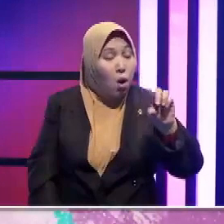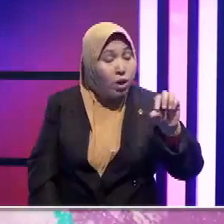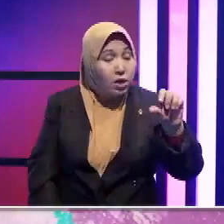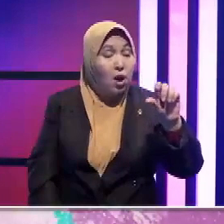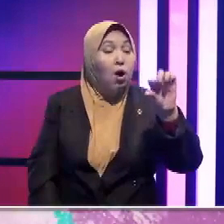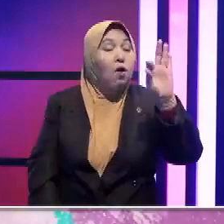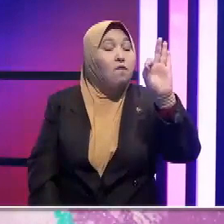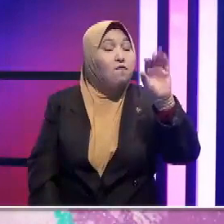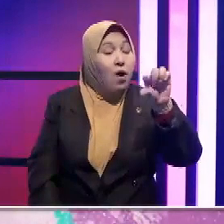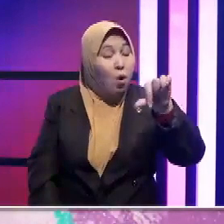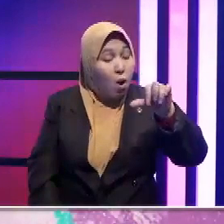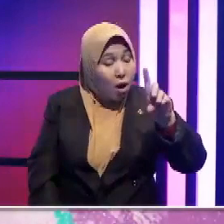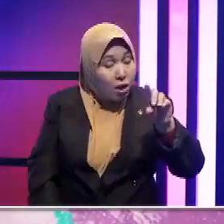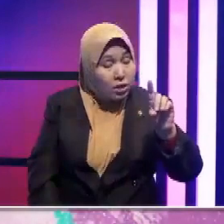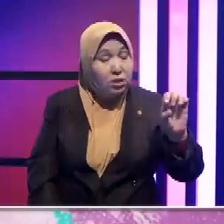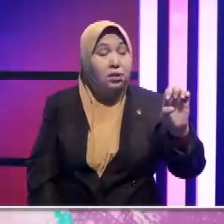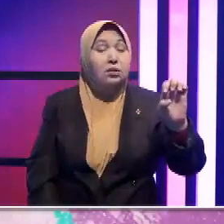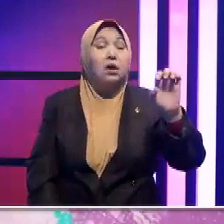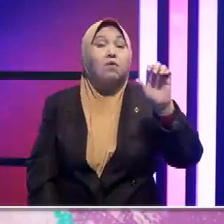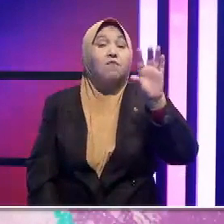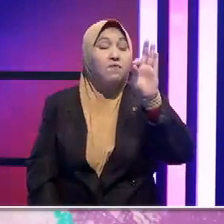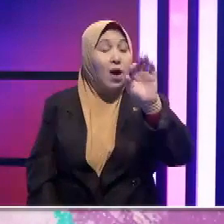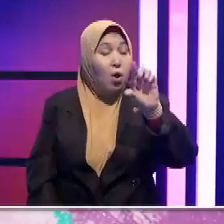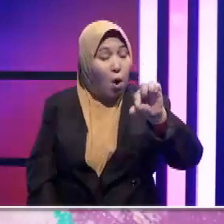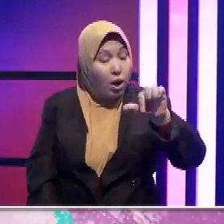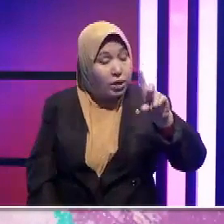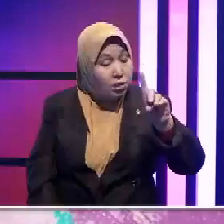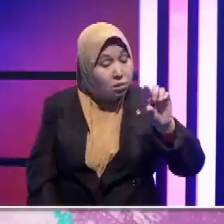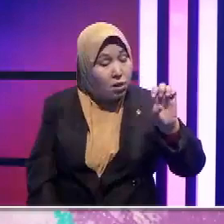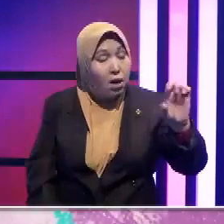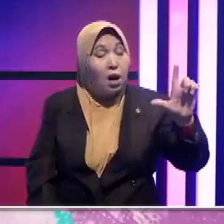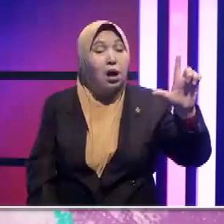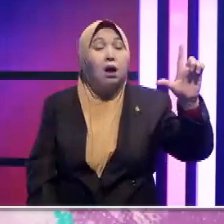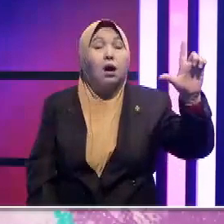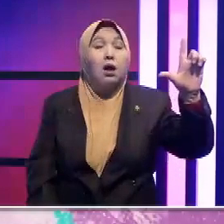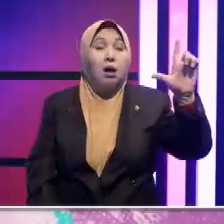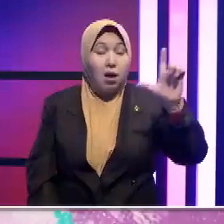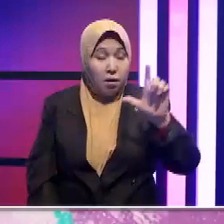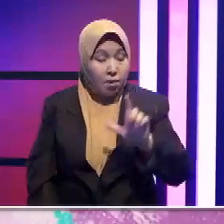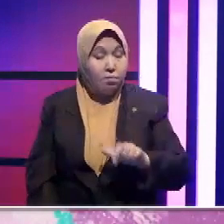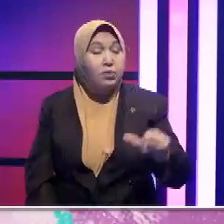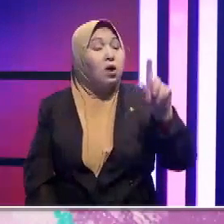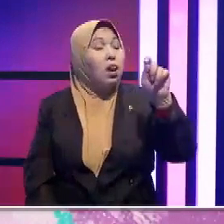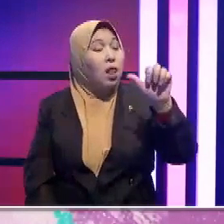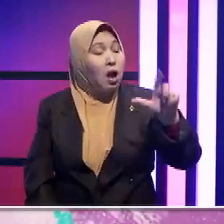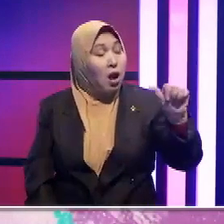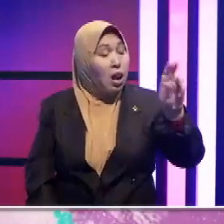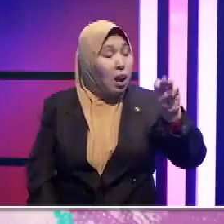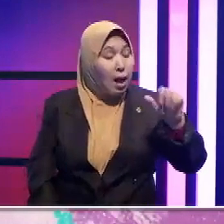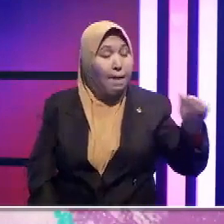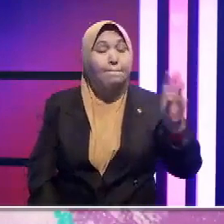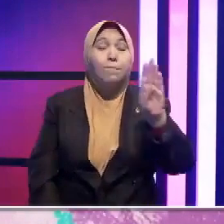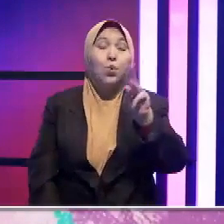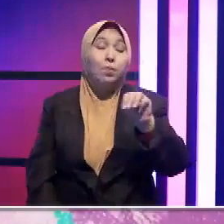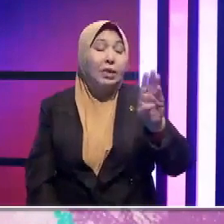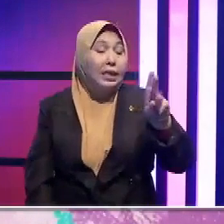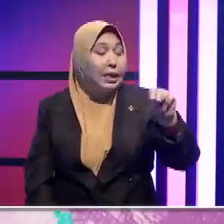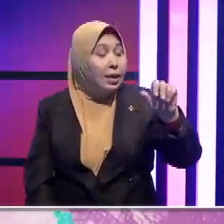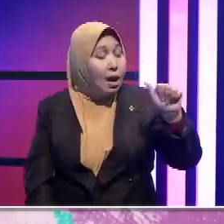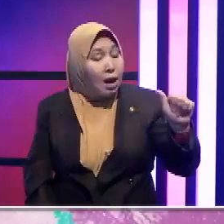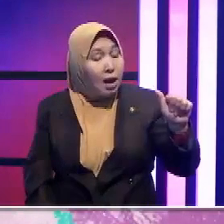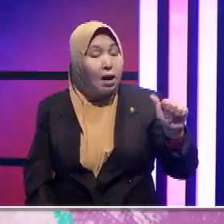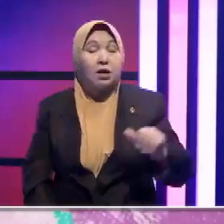the Woles 123 sekode bola bohlam Mubina